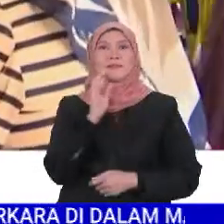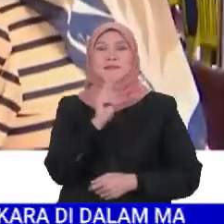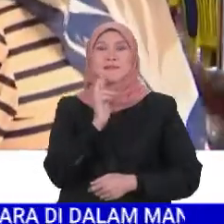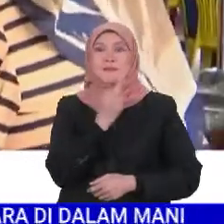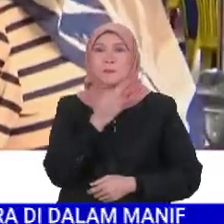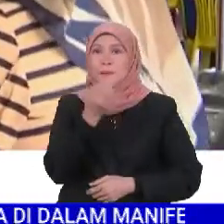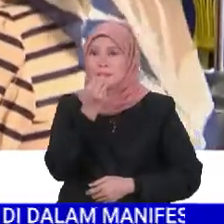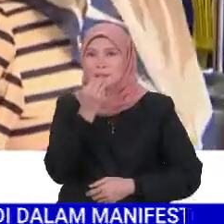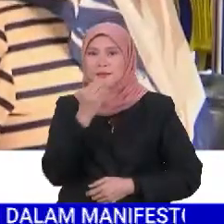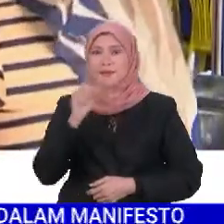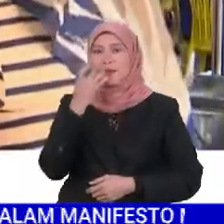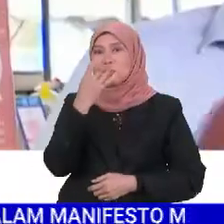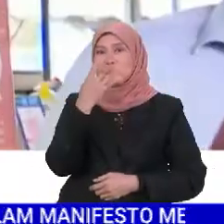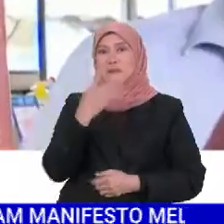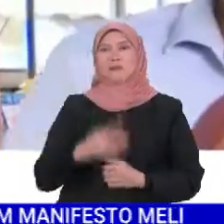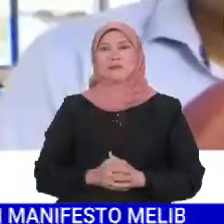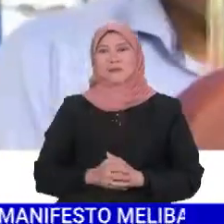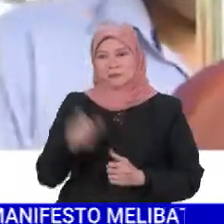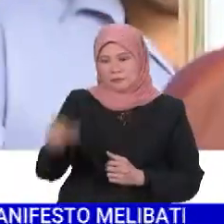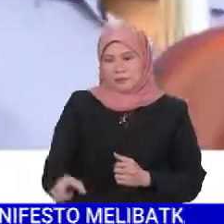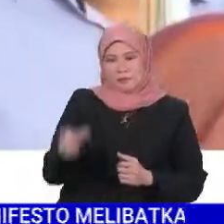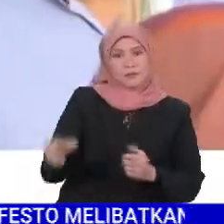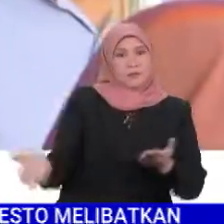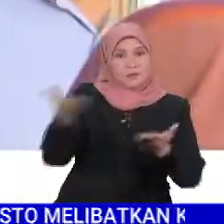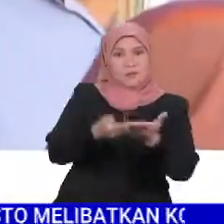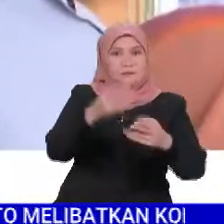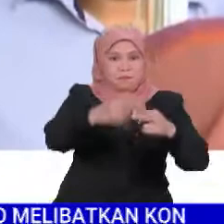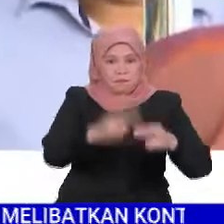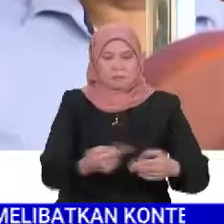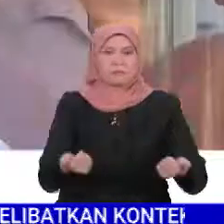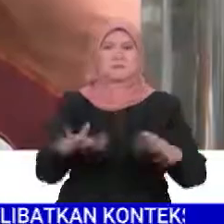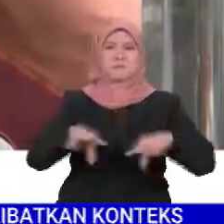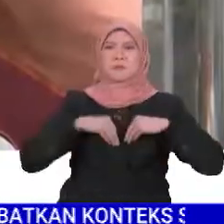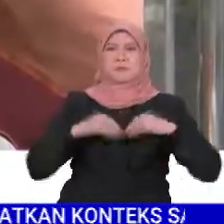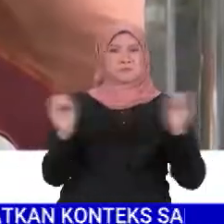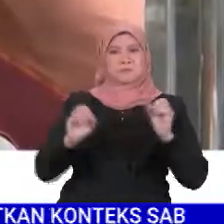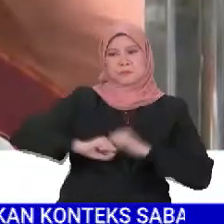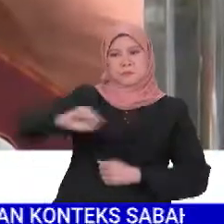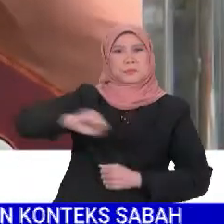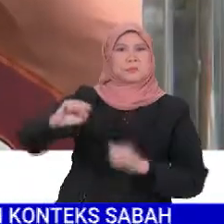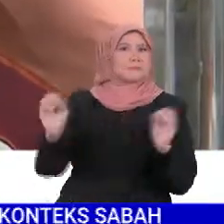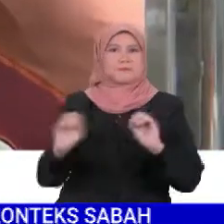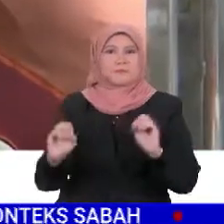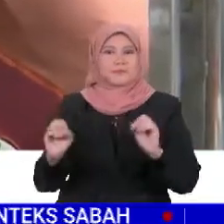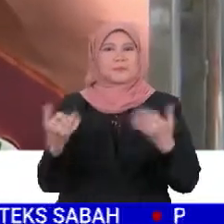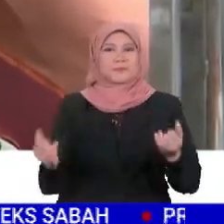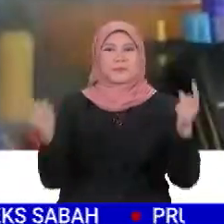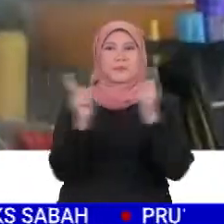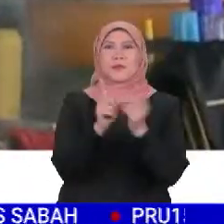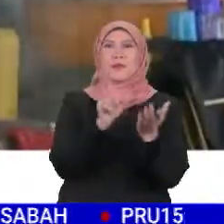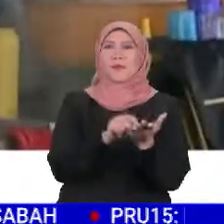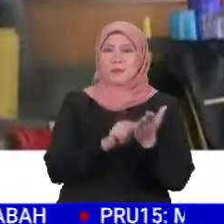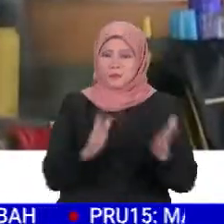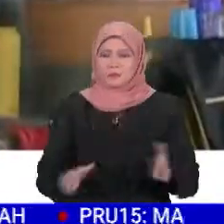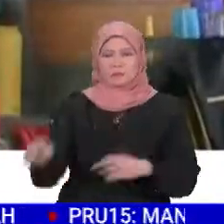di Alustar. Jelas kehadiran calon-calon yang bertanding diterima baik tanpa sebarang provokasi. Ketika ditemui media, beliau berkata ia sesuatu